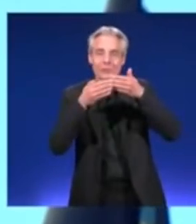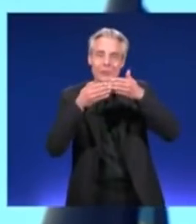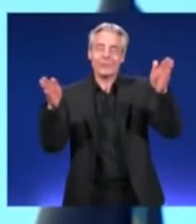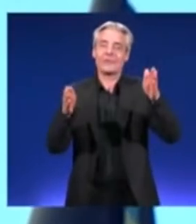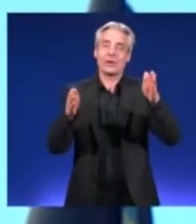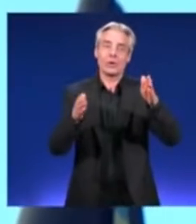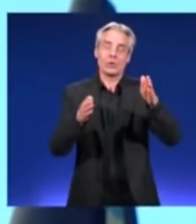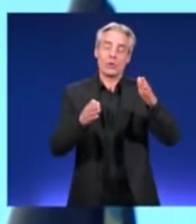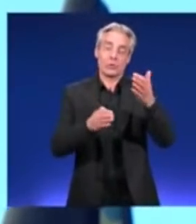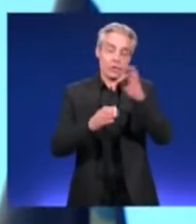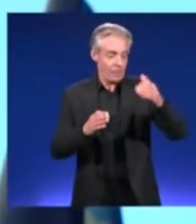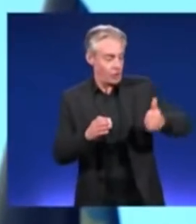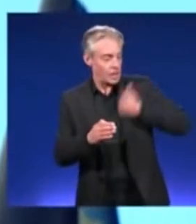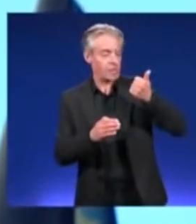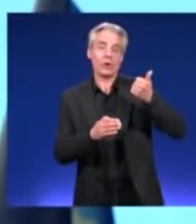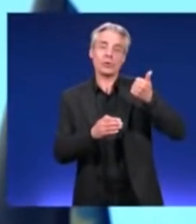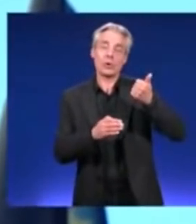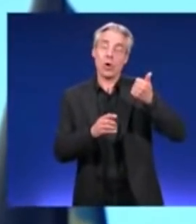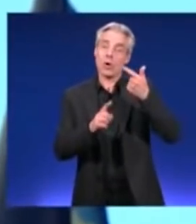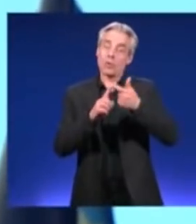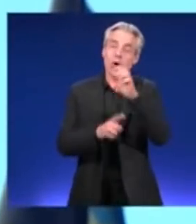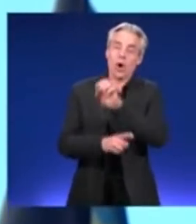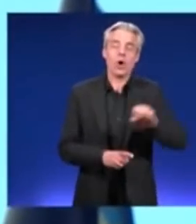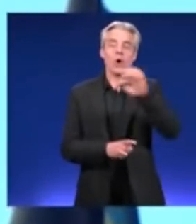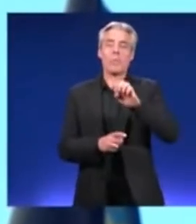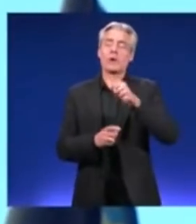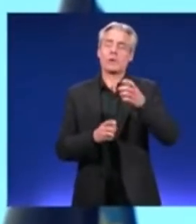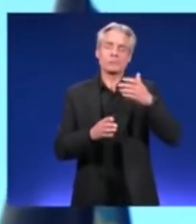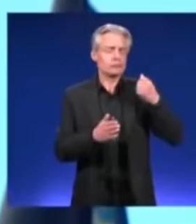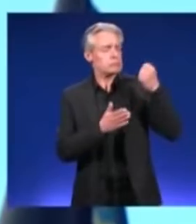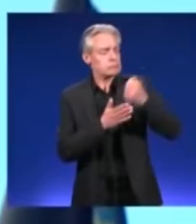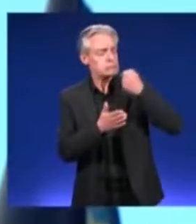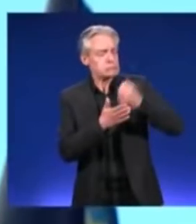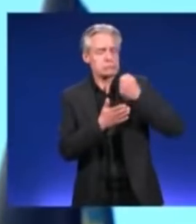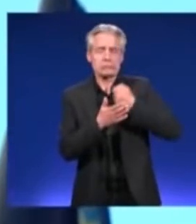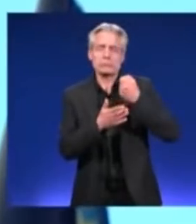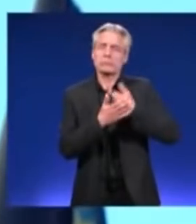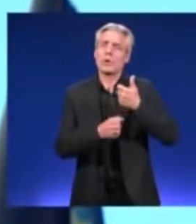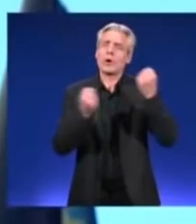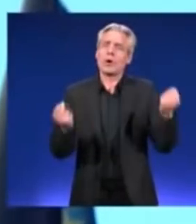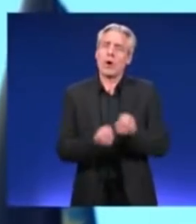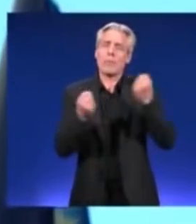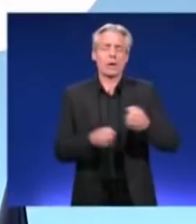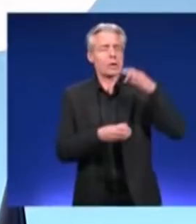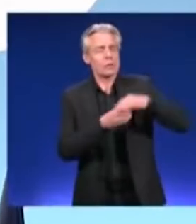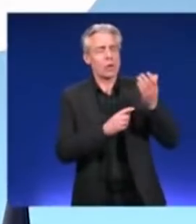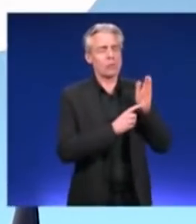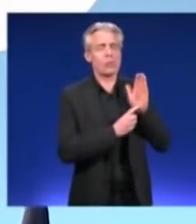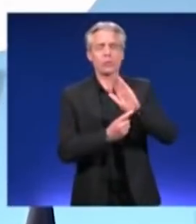et d'indépendance française et européenne que nous avons défendu tout au long de cette campagne.